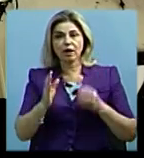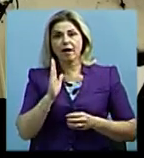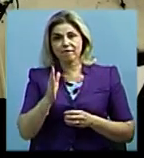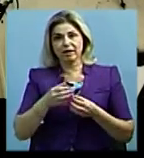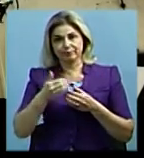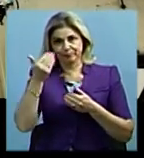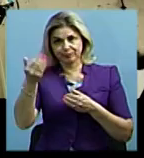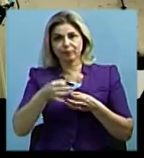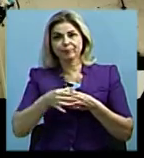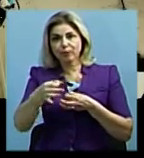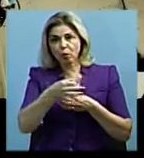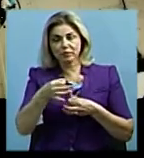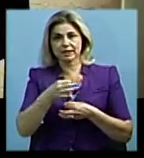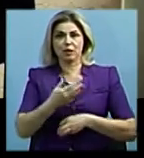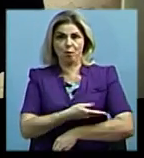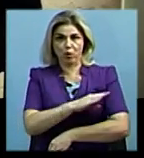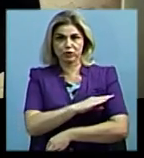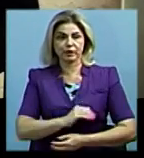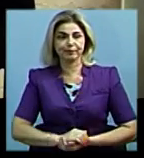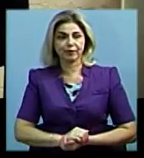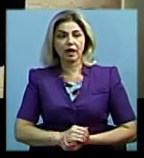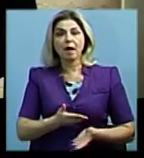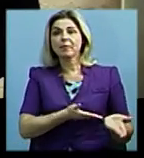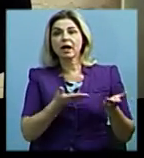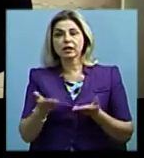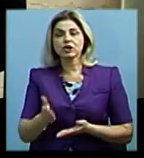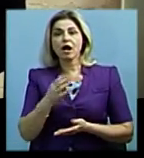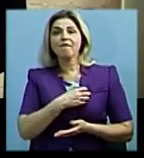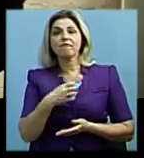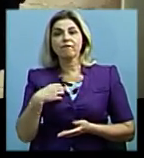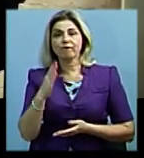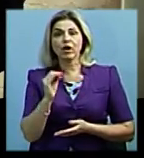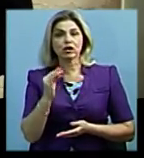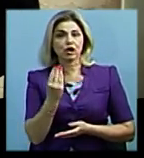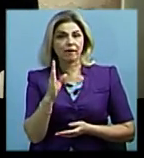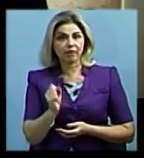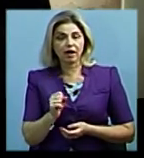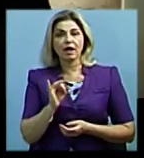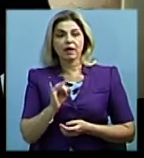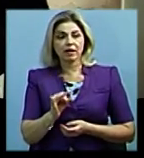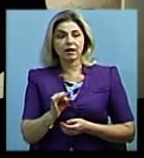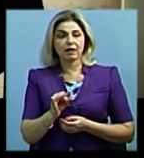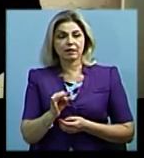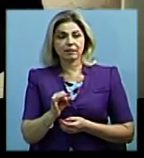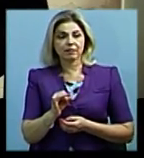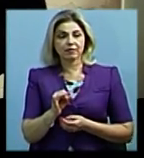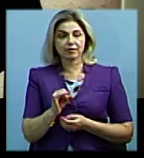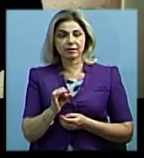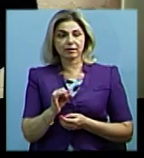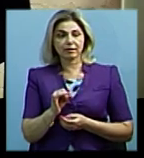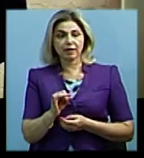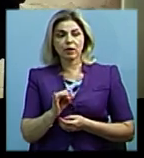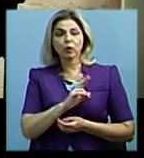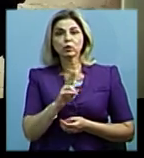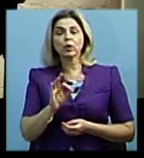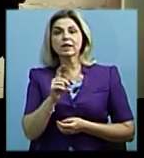воєводстві. Телефонує в нас Варшава з проханням, а запишіть, там у вас перебуває, хто там, який визначений політик,